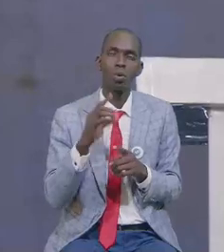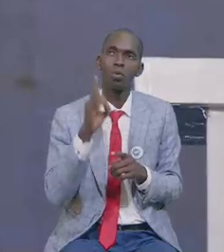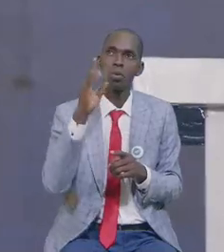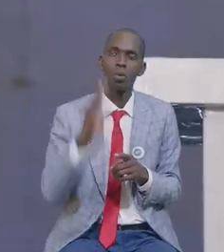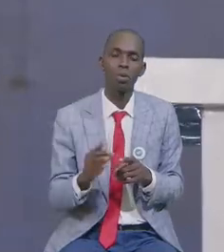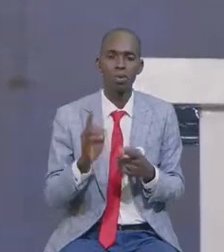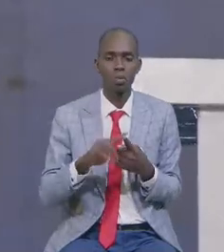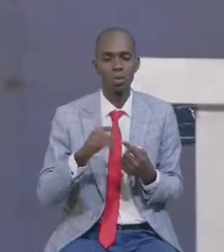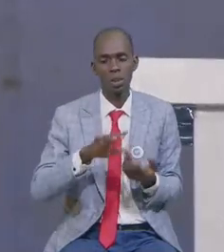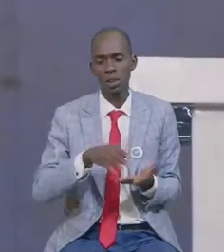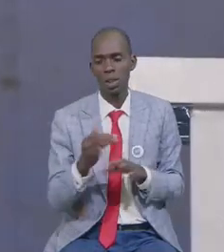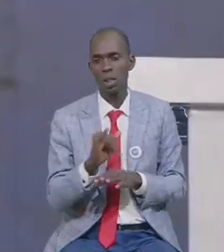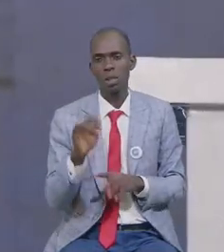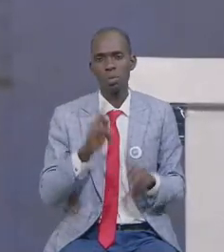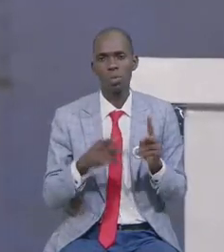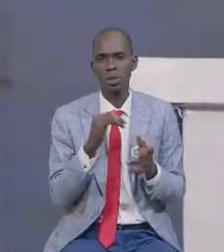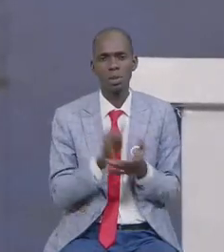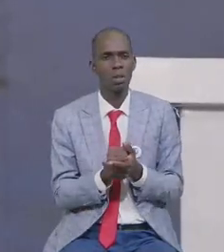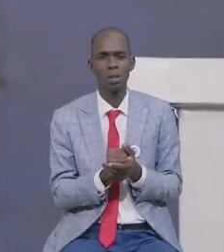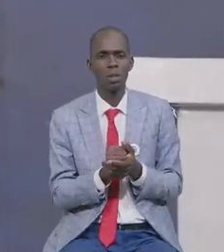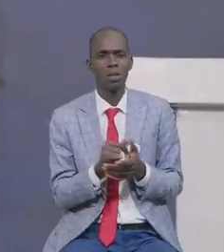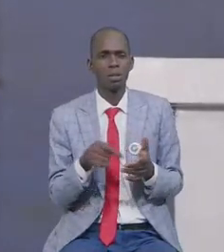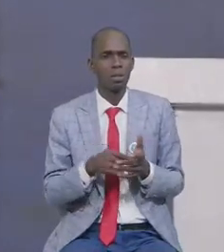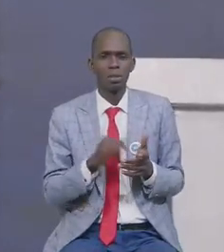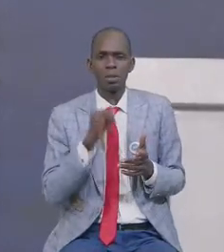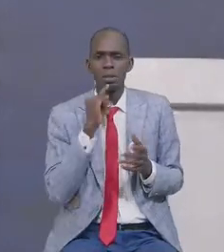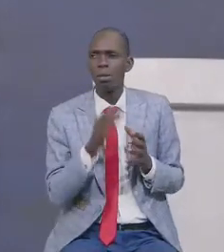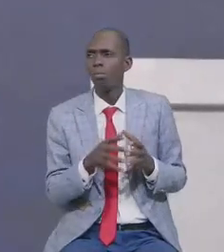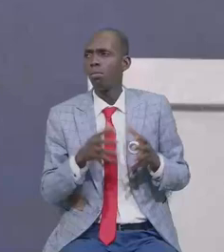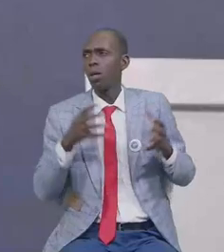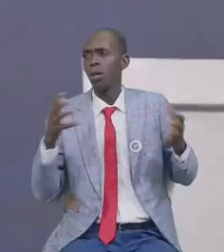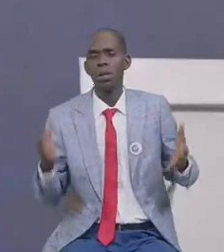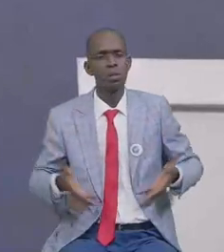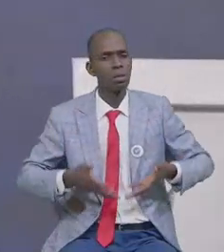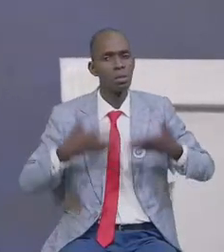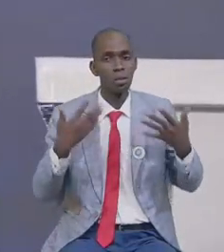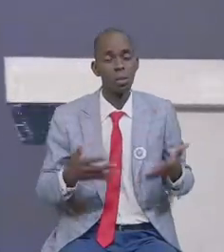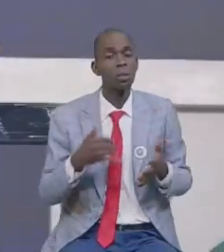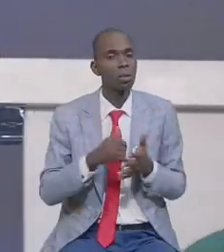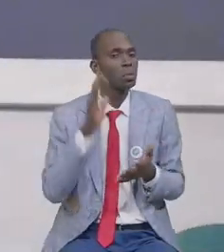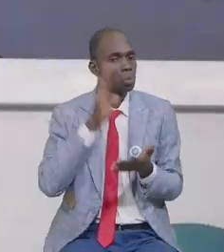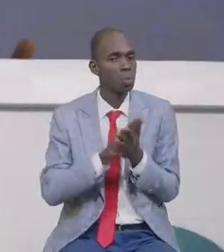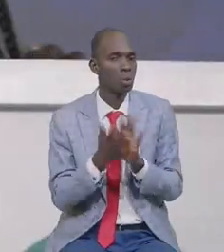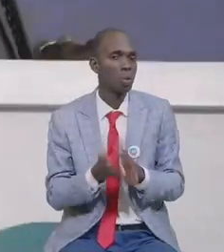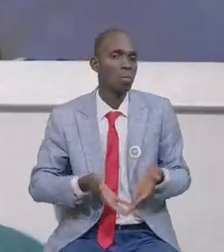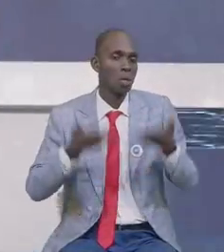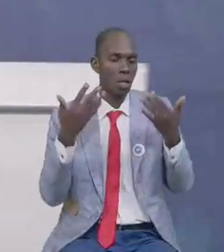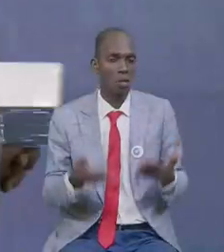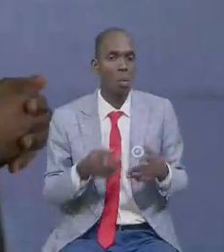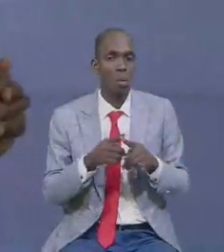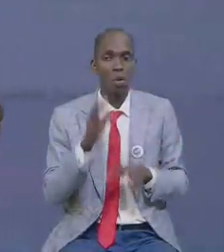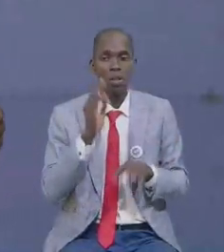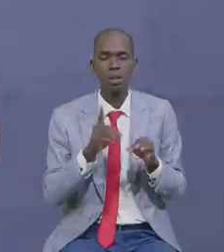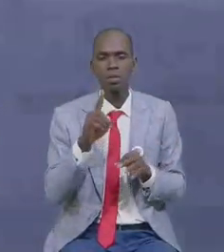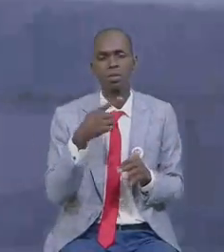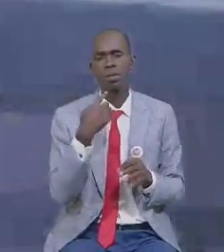Si vous dites vraiment ça, c'est trop. Ça, c'est lourd. Ça sera lourd. Mais quand vous dites, ceci